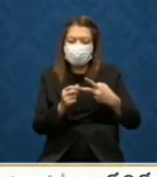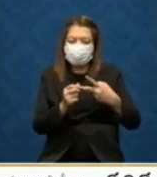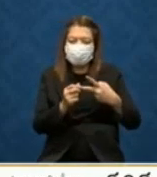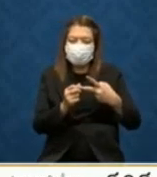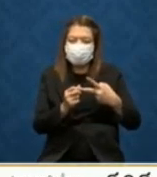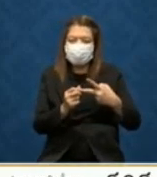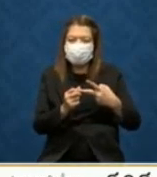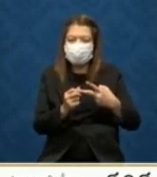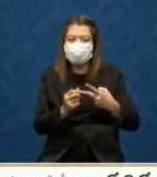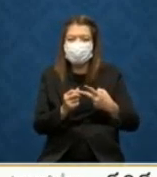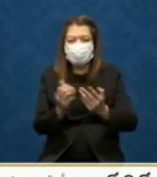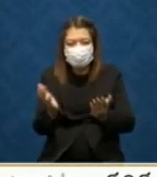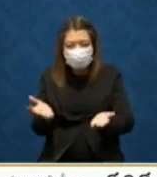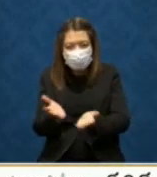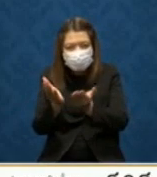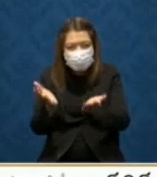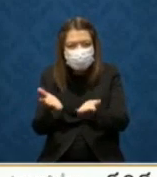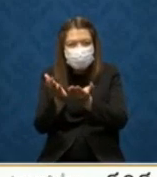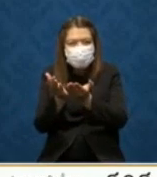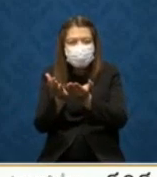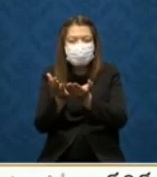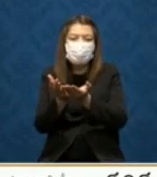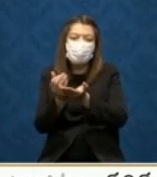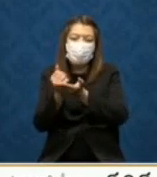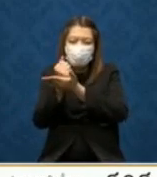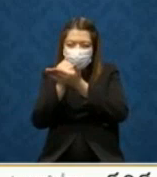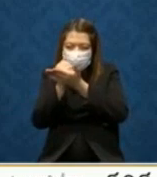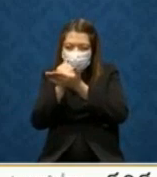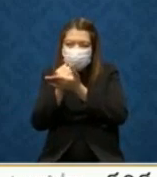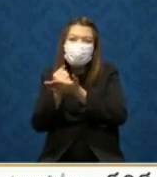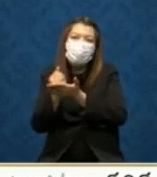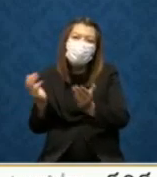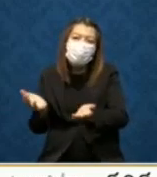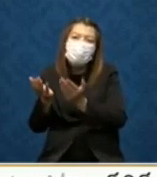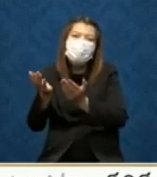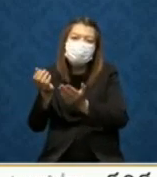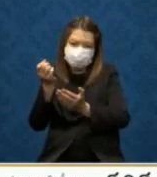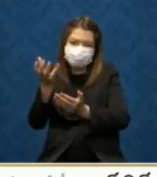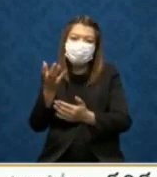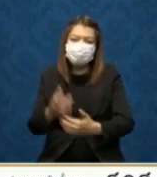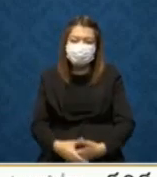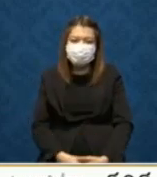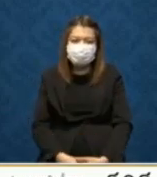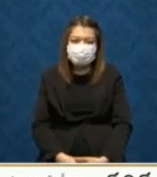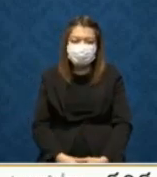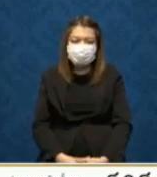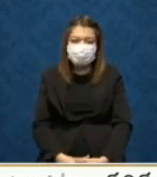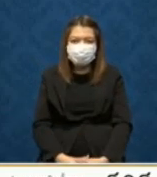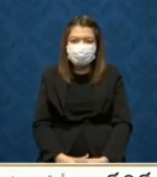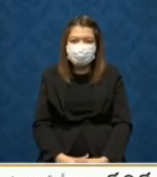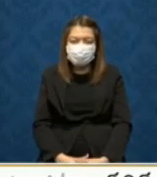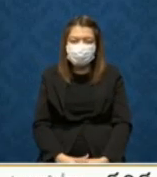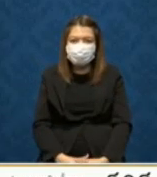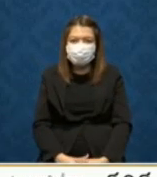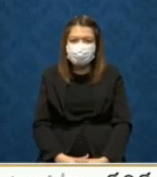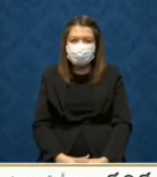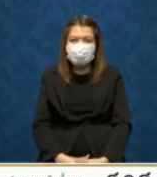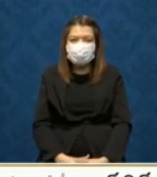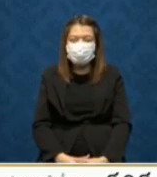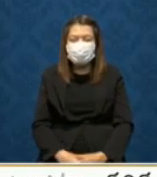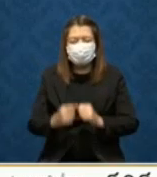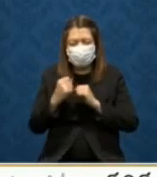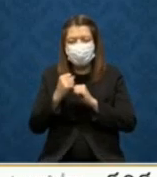การเอื้อส่งเสริมแต่อบายมุขหรือย้าเสพติดท่านยกพวกเราพยายามยกเลิก